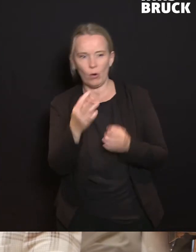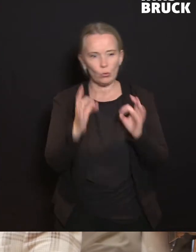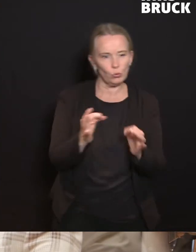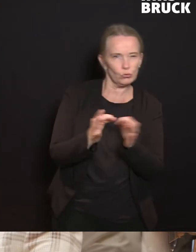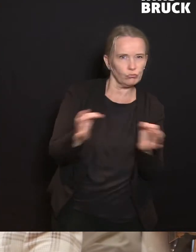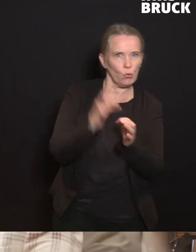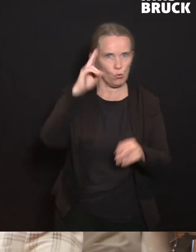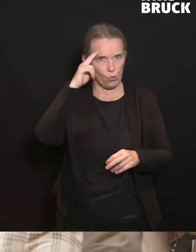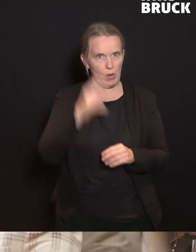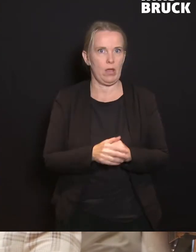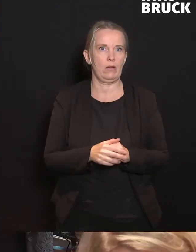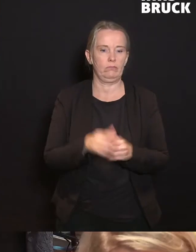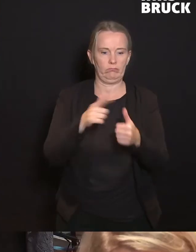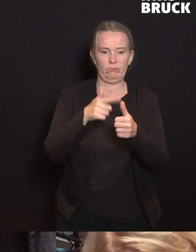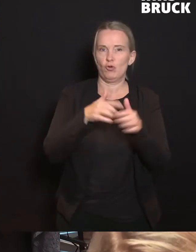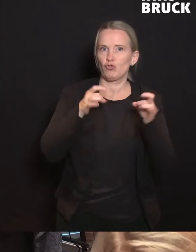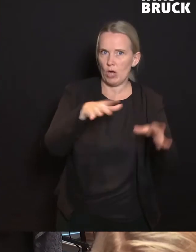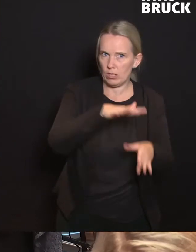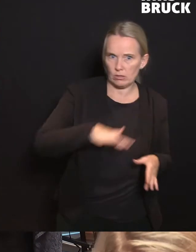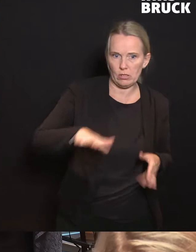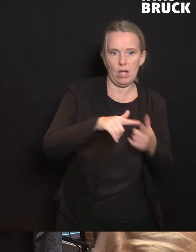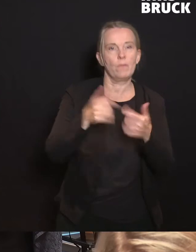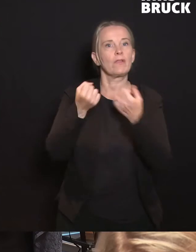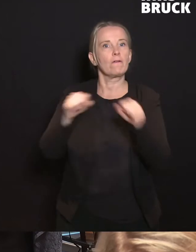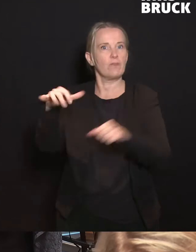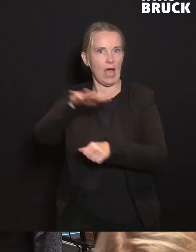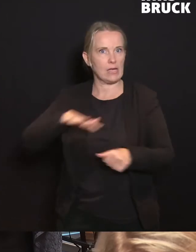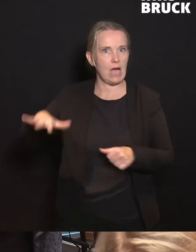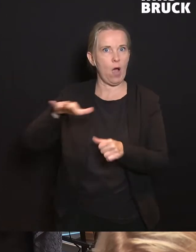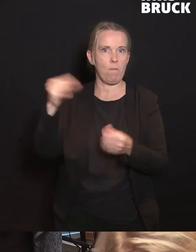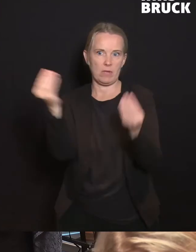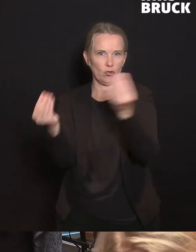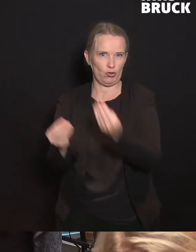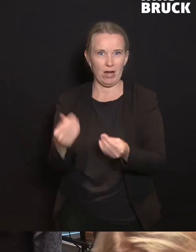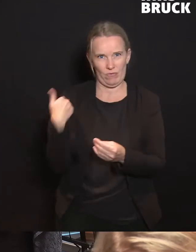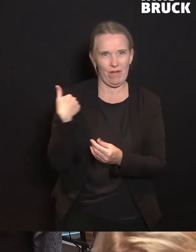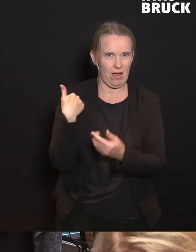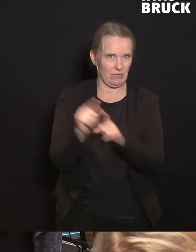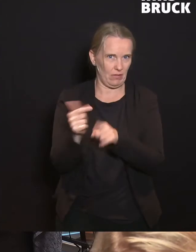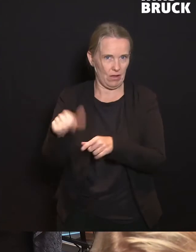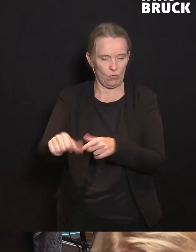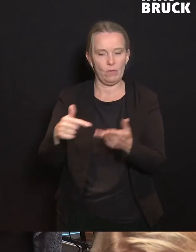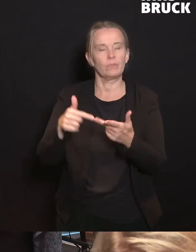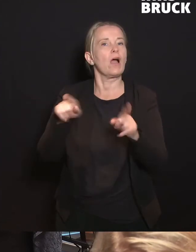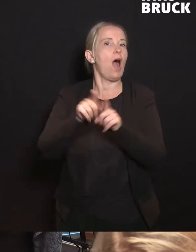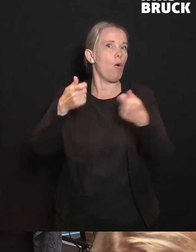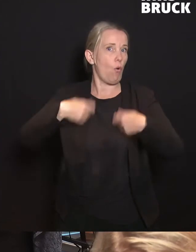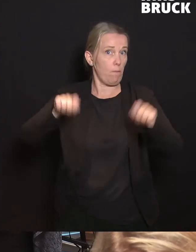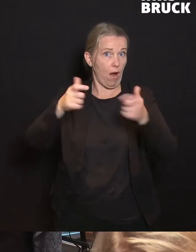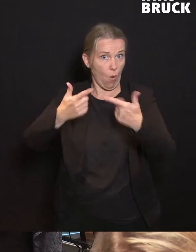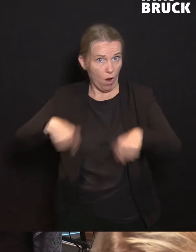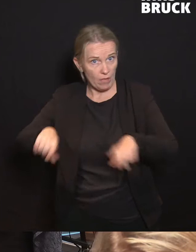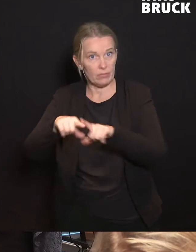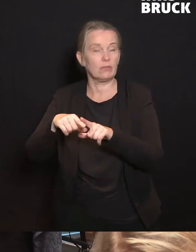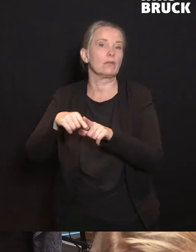geht über den Straßenraum, aber auch über die Freiraumgestaltung, wie jetzt schon zum Teil angesprochen worden ist, aber auch über Themen wie Bauland, aber darüber